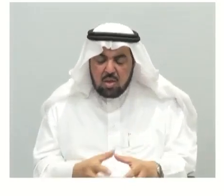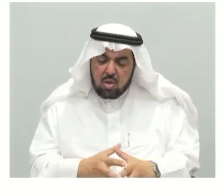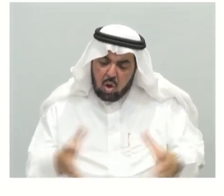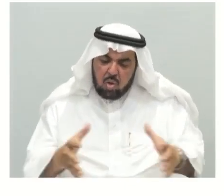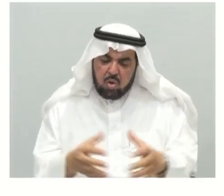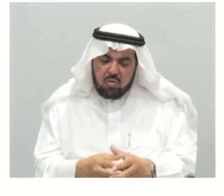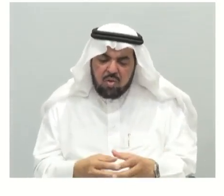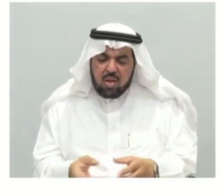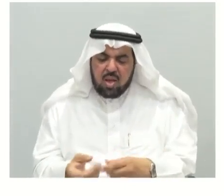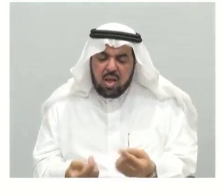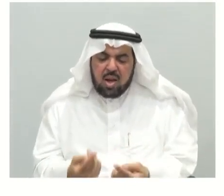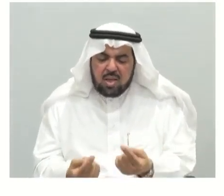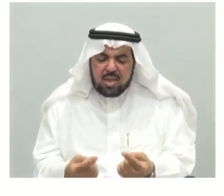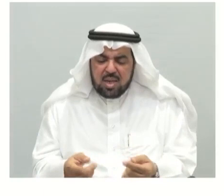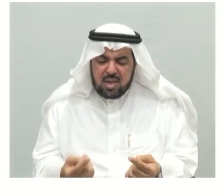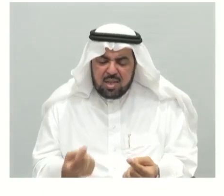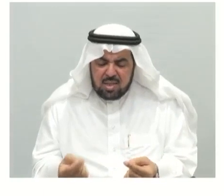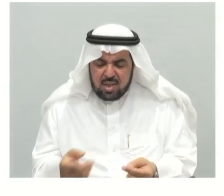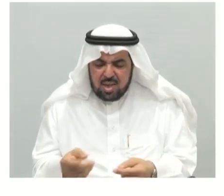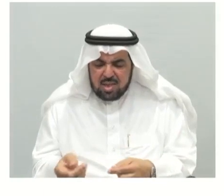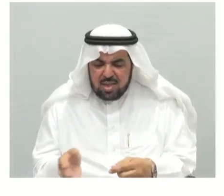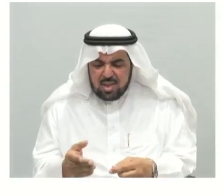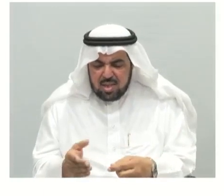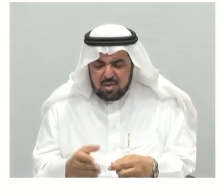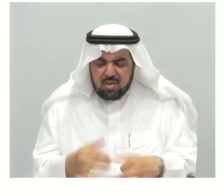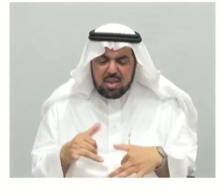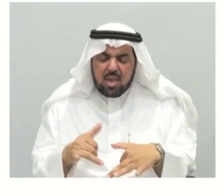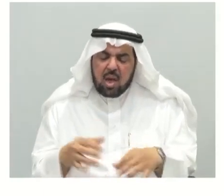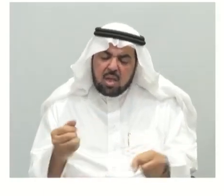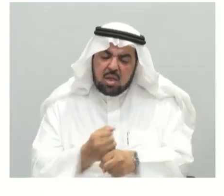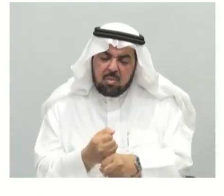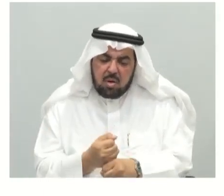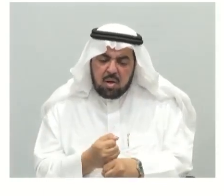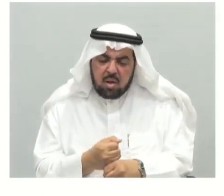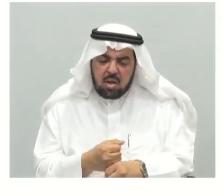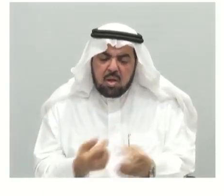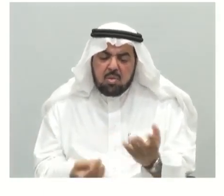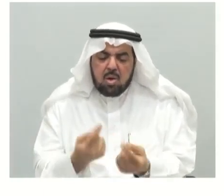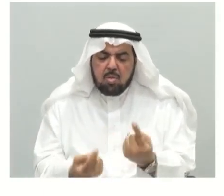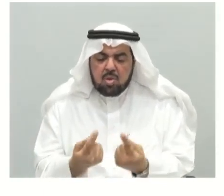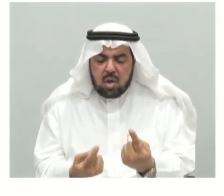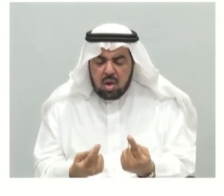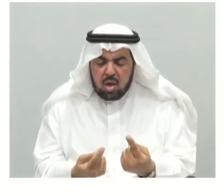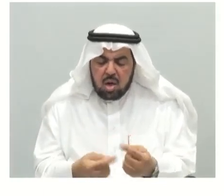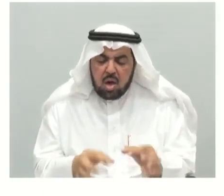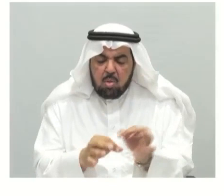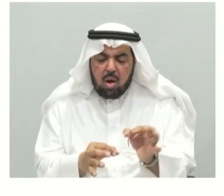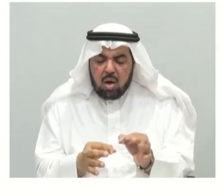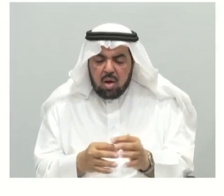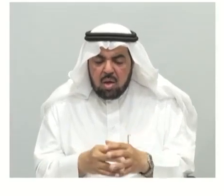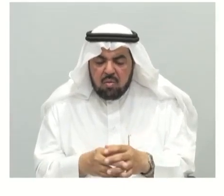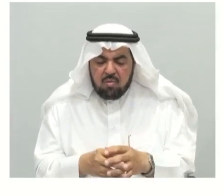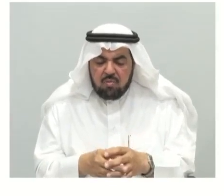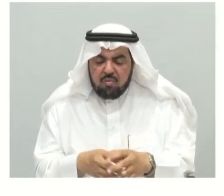فيه الحشرات فاي طريقه يمكن ان يستعملها المزارع للمعالجه